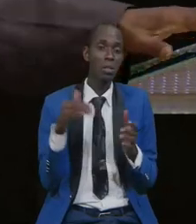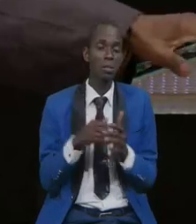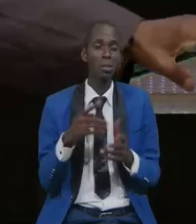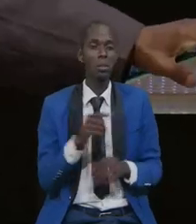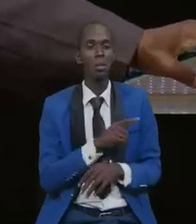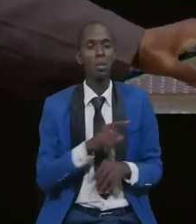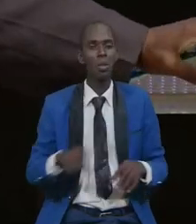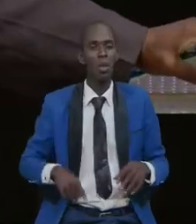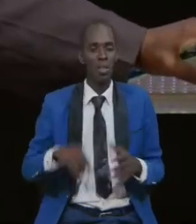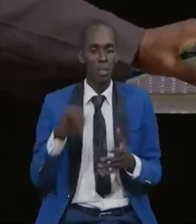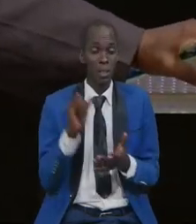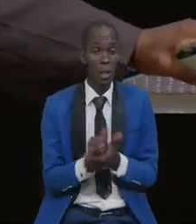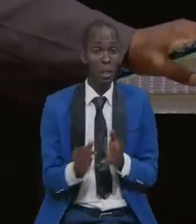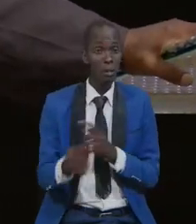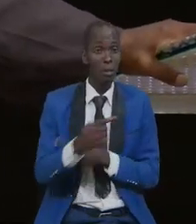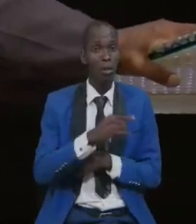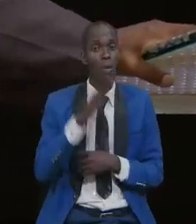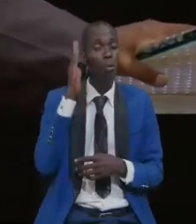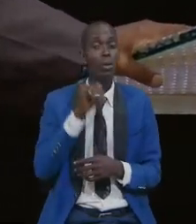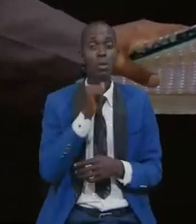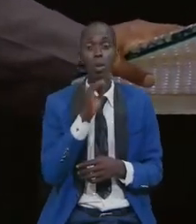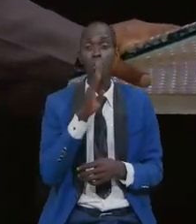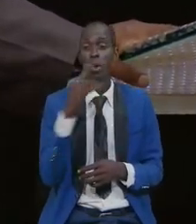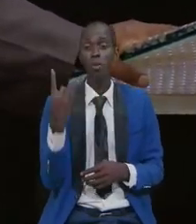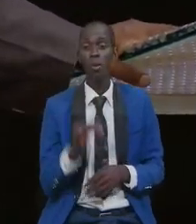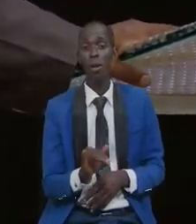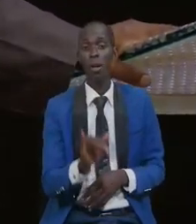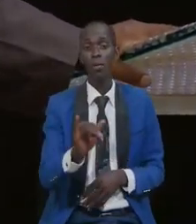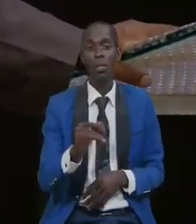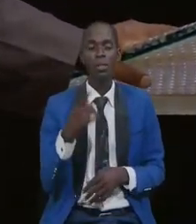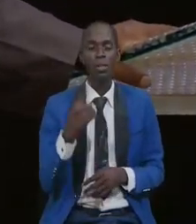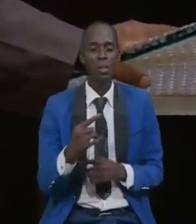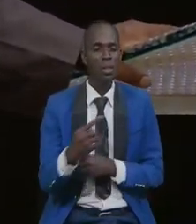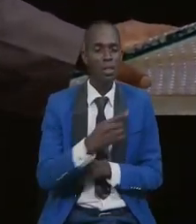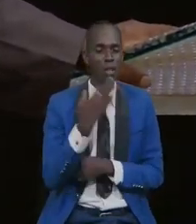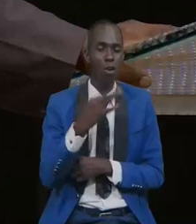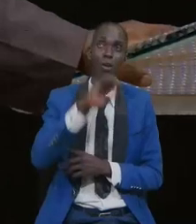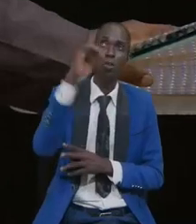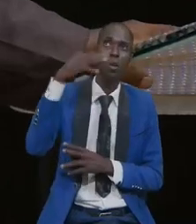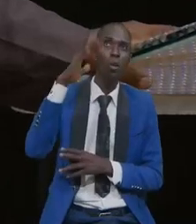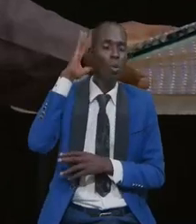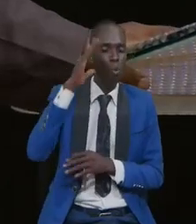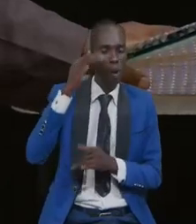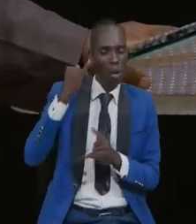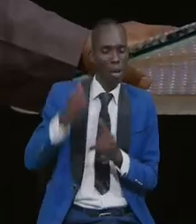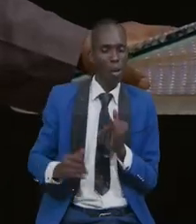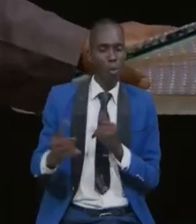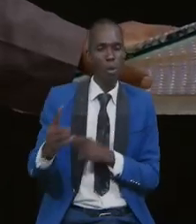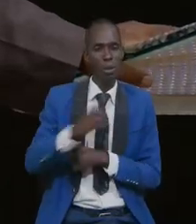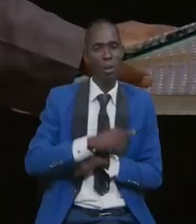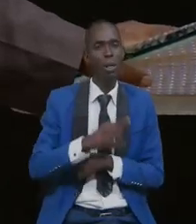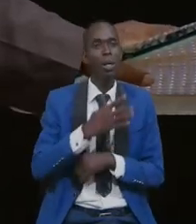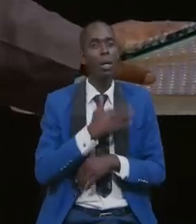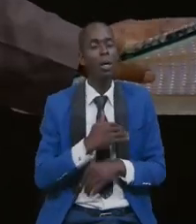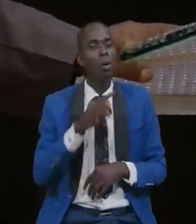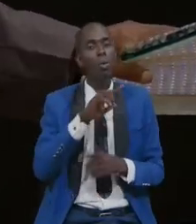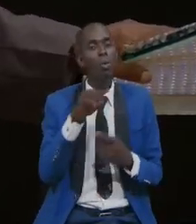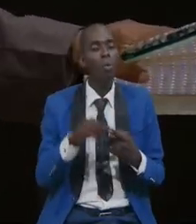alors ce jour ne sera pas pour toujours. Le jour de la grâce va finir un jour. Et alors, où